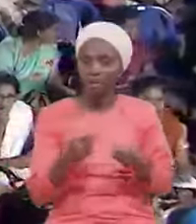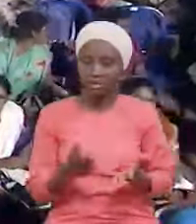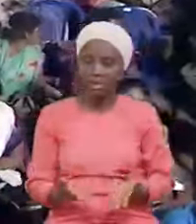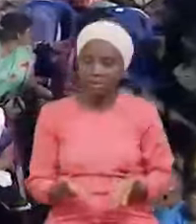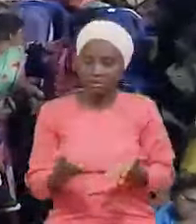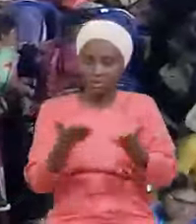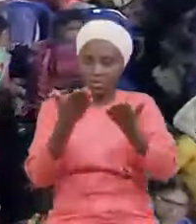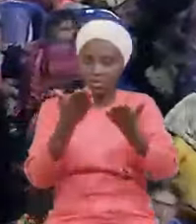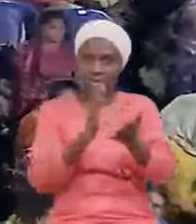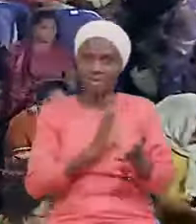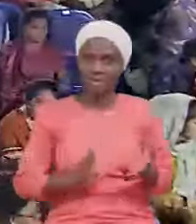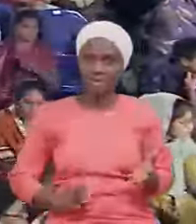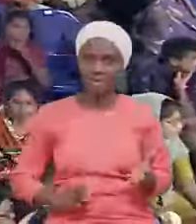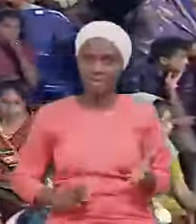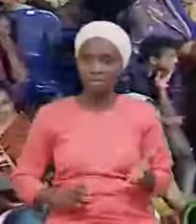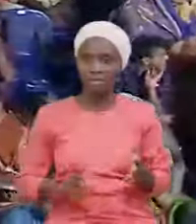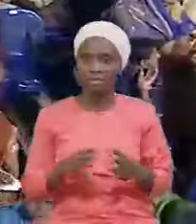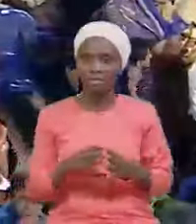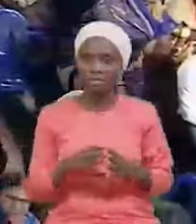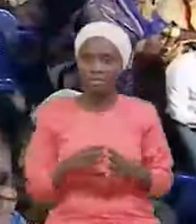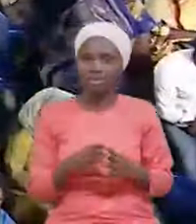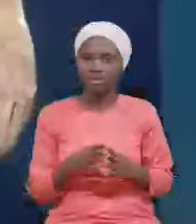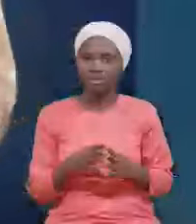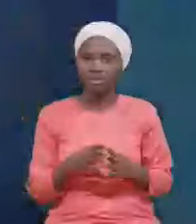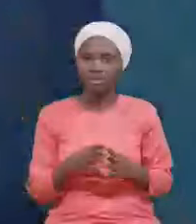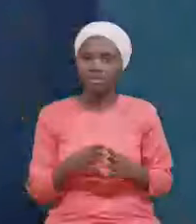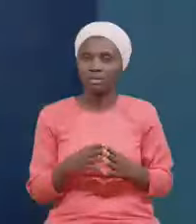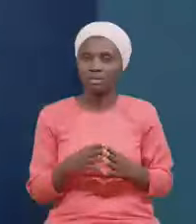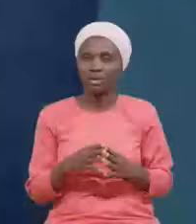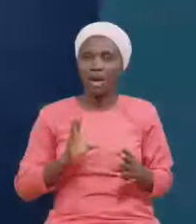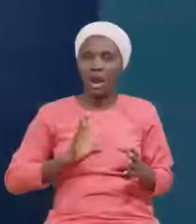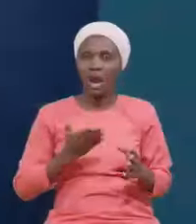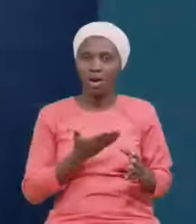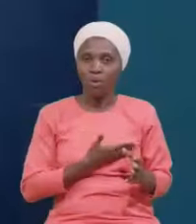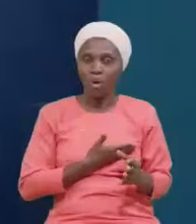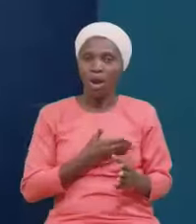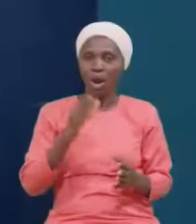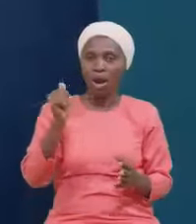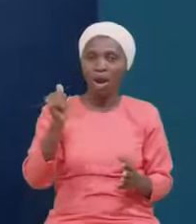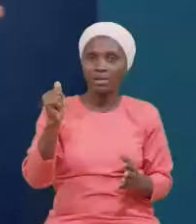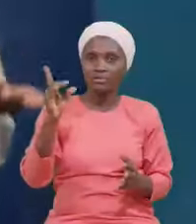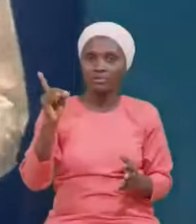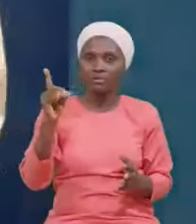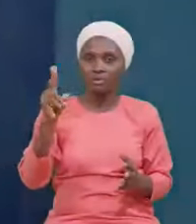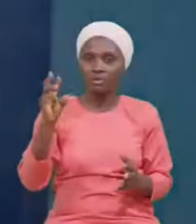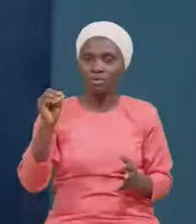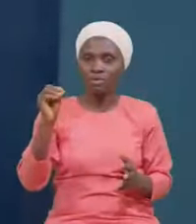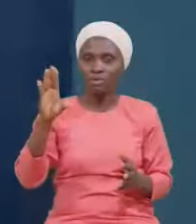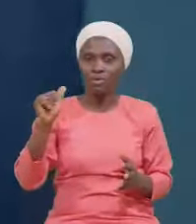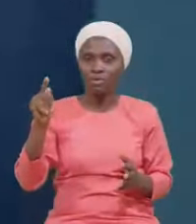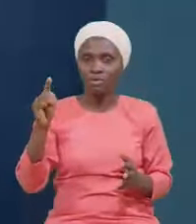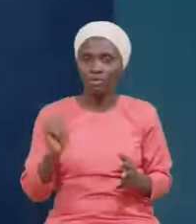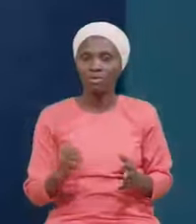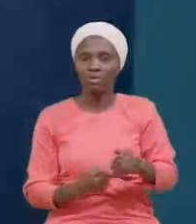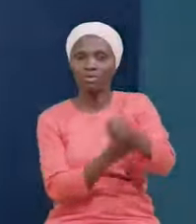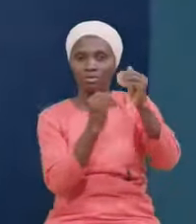Christ. రెండవదిగా హెచ్చించబడిన క్రీస్తు గురించి మనం మాట్లాడుకున్నాం. Our advocate. ఆయన మనకు న్యాయవాది. We were the